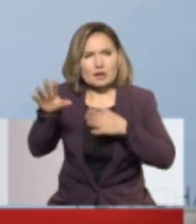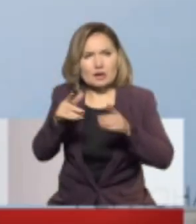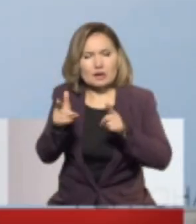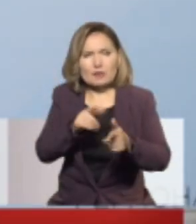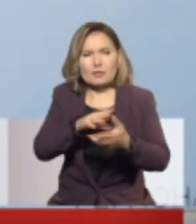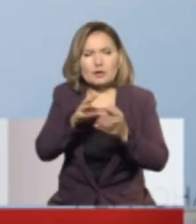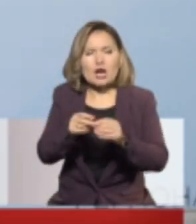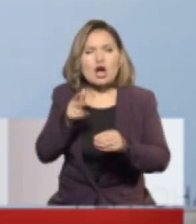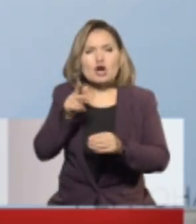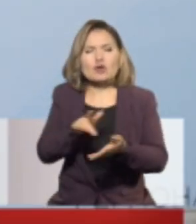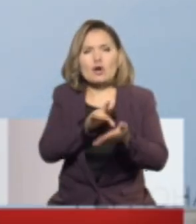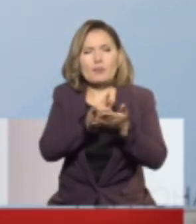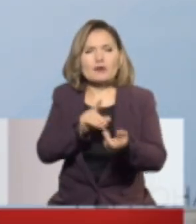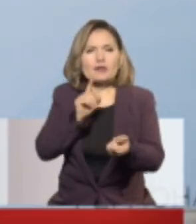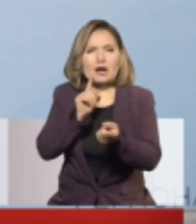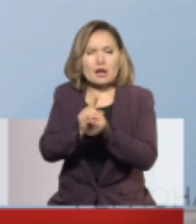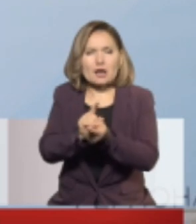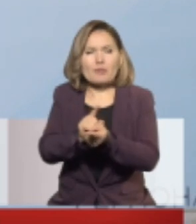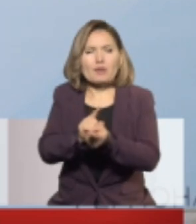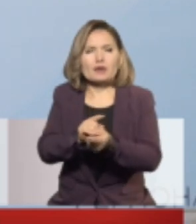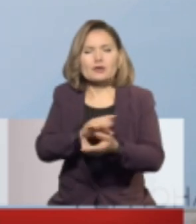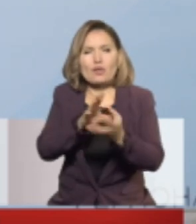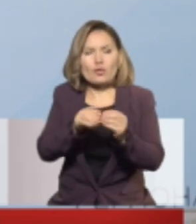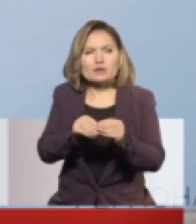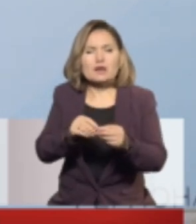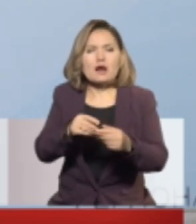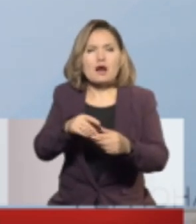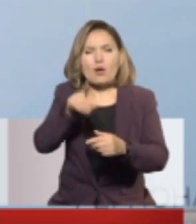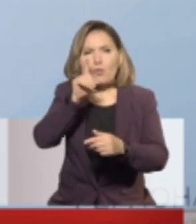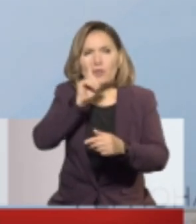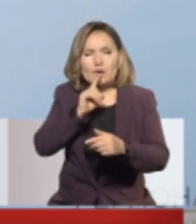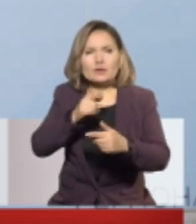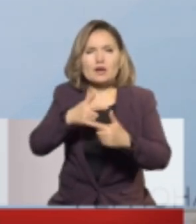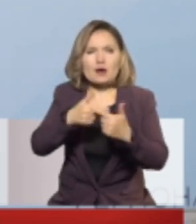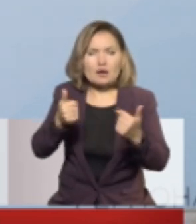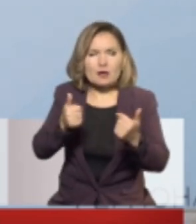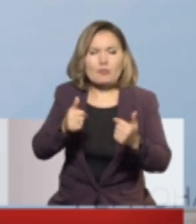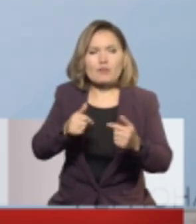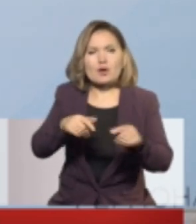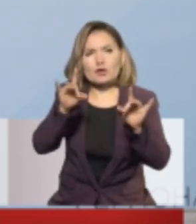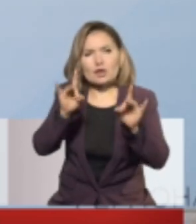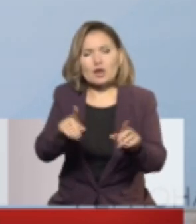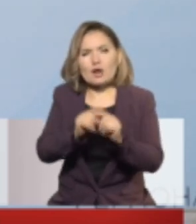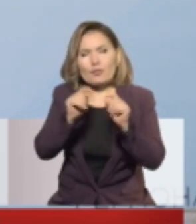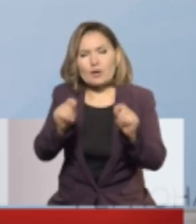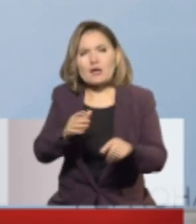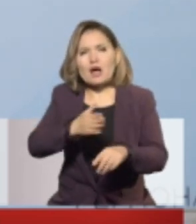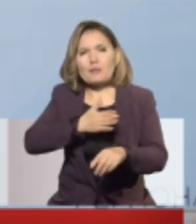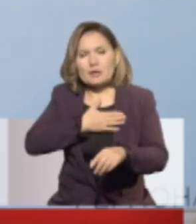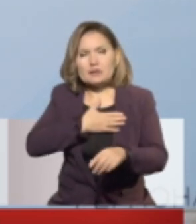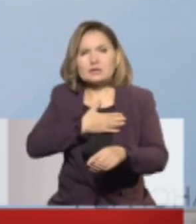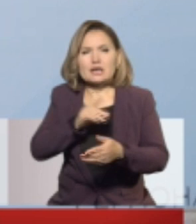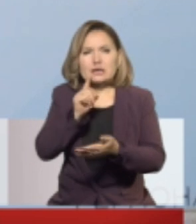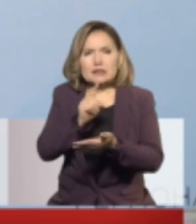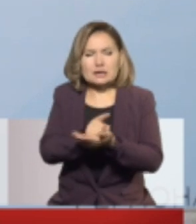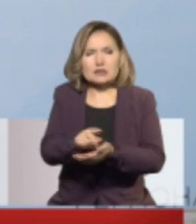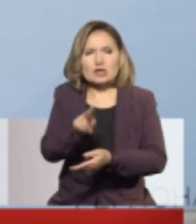жуық туристі оны қабылдап, орналастырып, оның барлық мәселесін шешуге байланысты біз